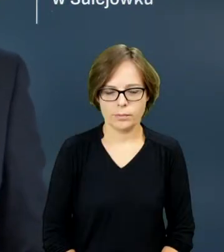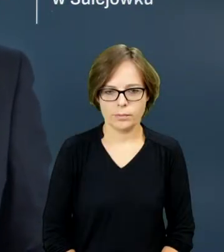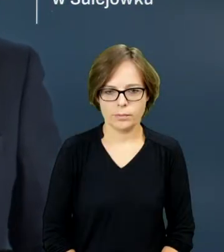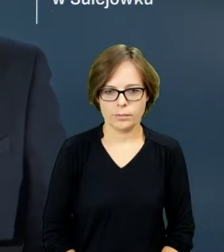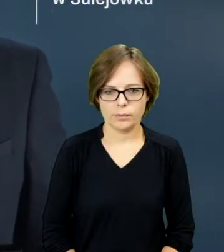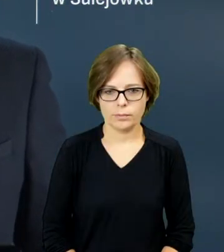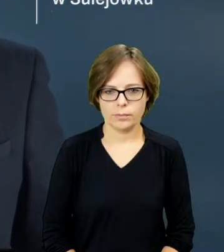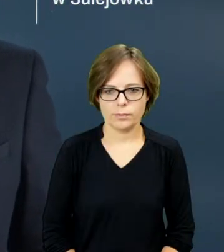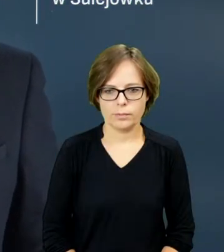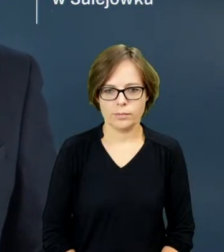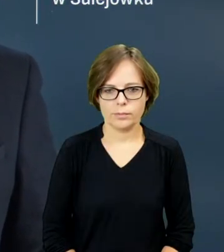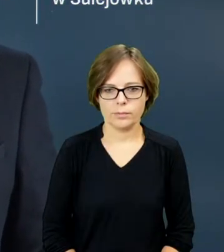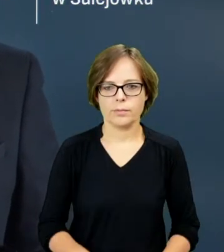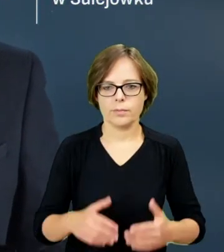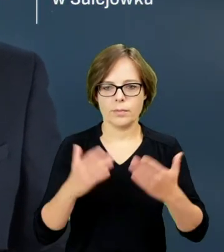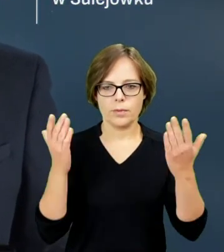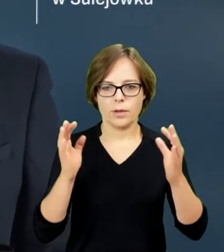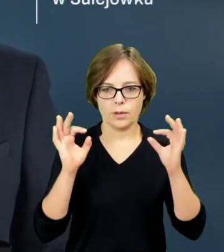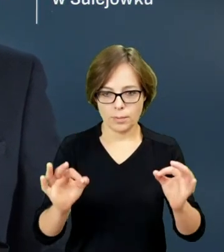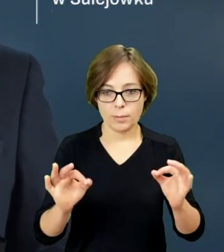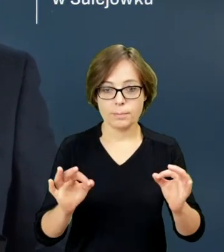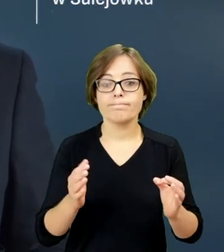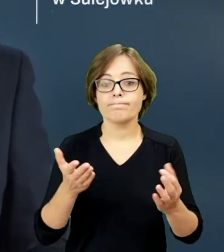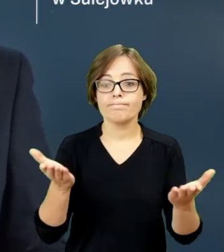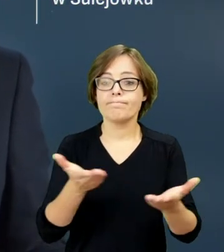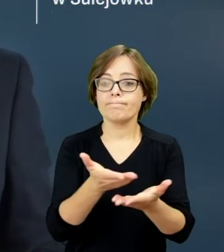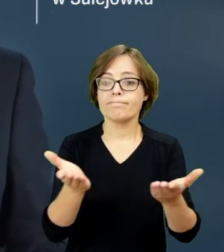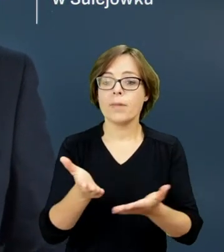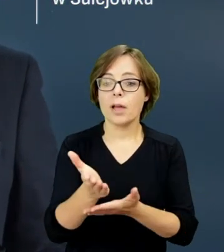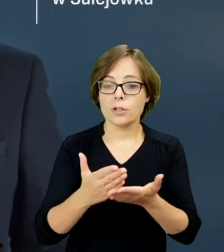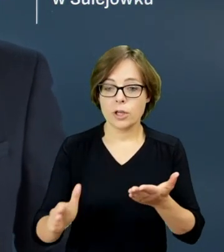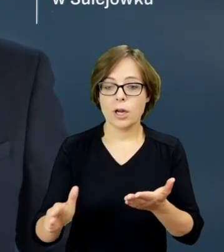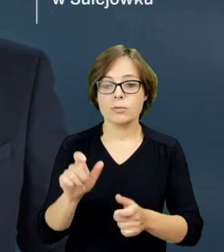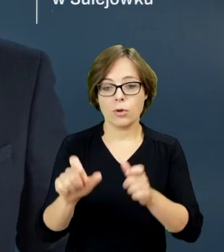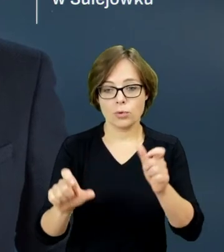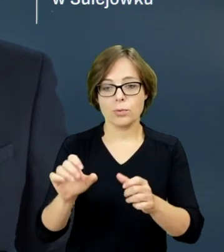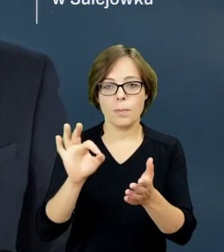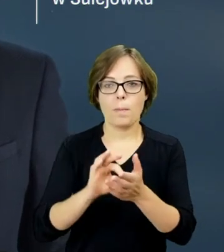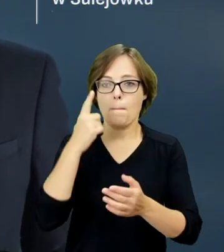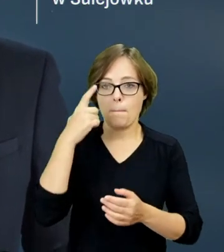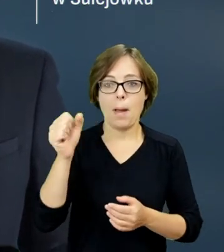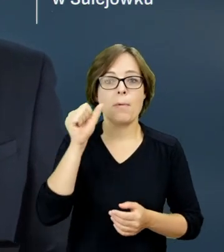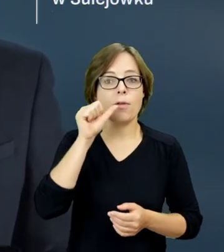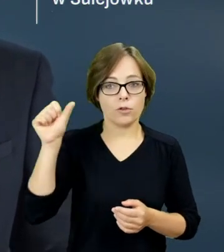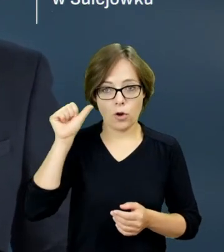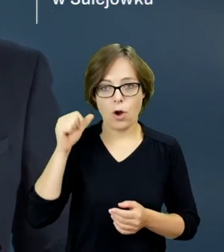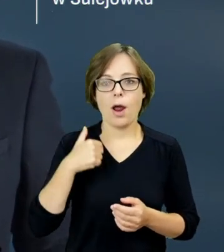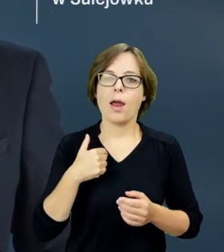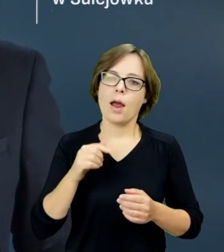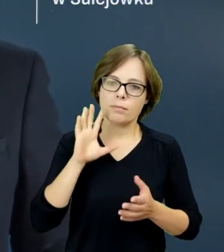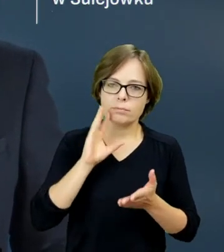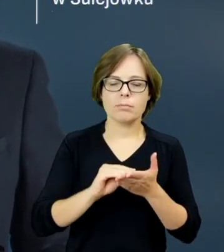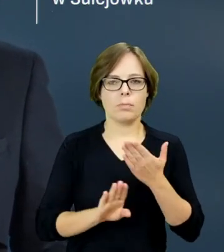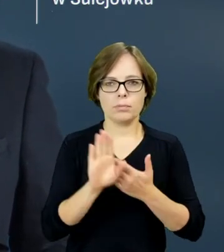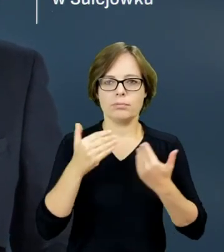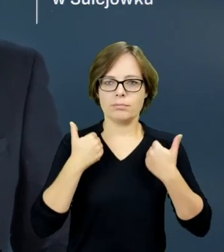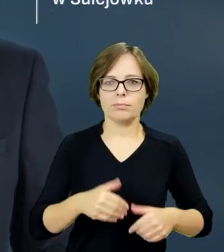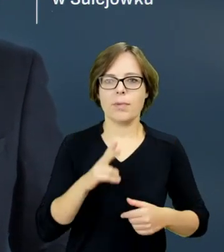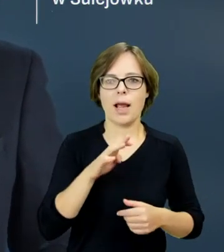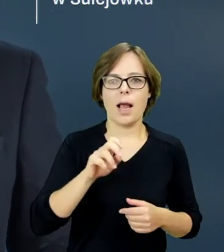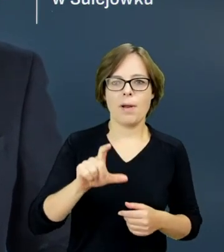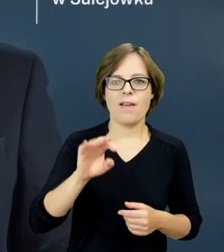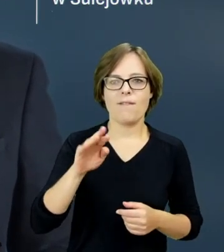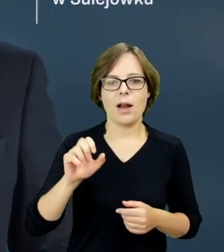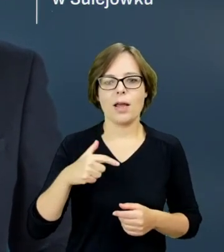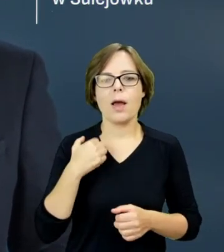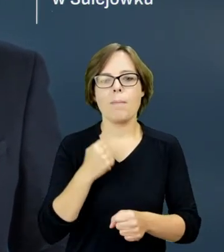Dzień dobry. Część z Państwa zapewne pamięta mnie z wczoraj, ale pozwolę sobie jeszcze raz się przedstawić. Nazywam się Kamil Frejlich, jestem pracownikiem